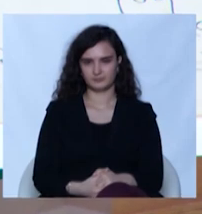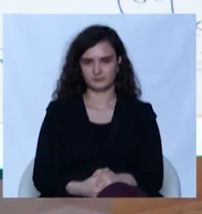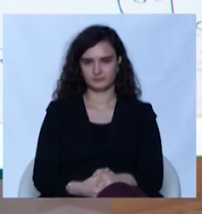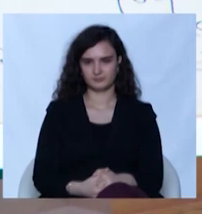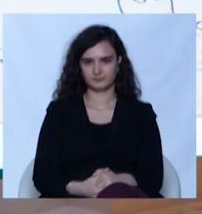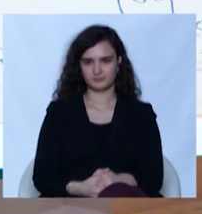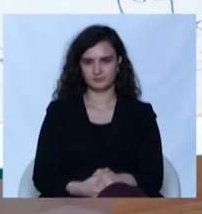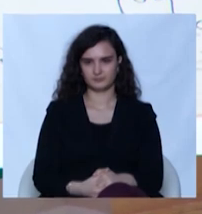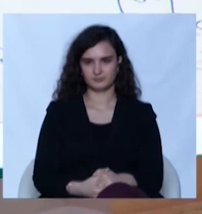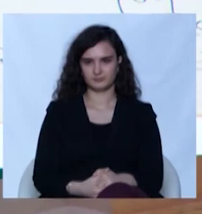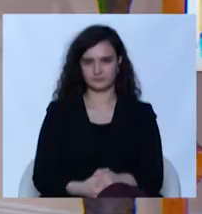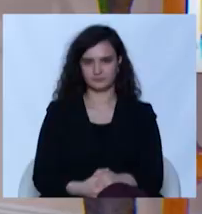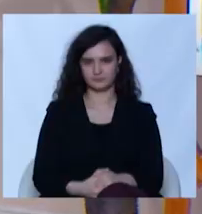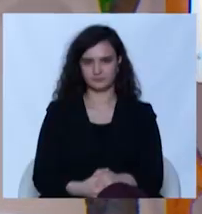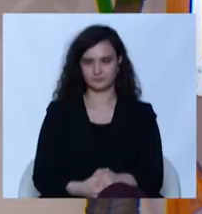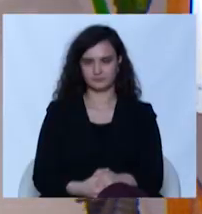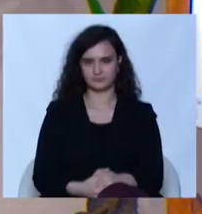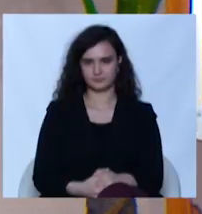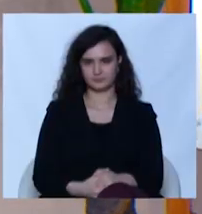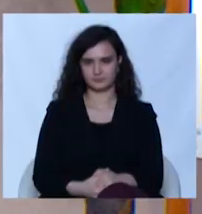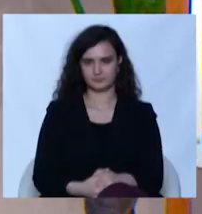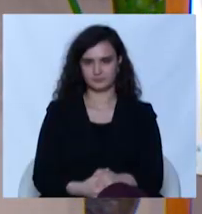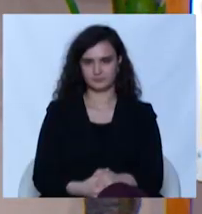აი ნახეთ.